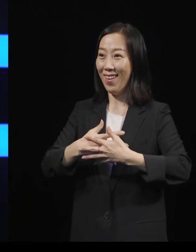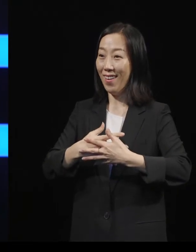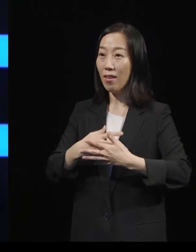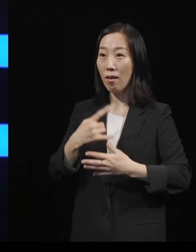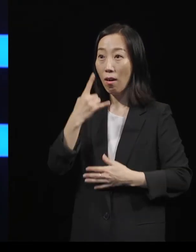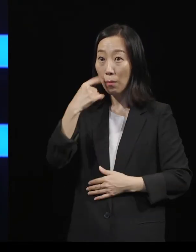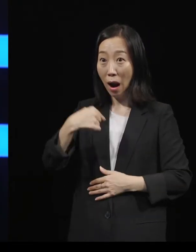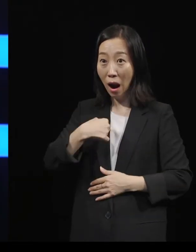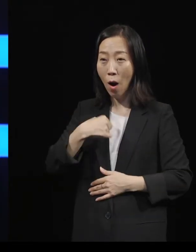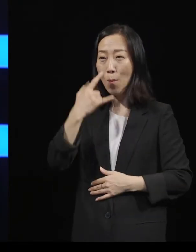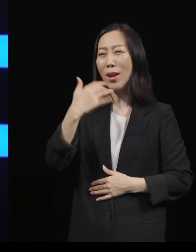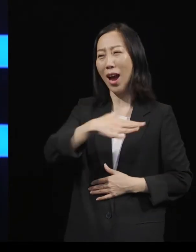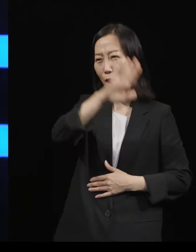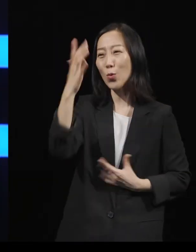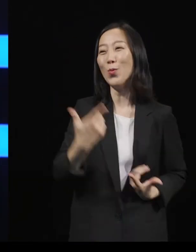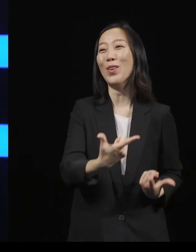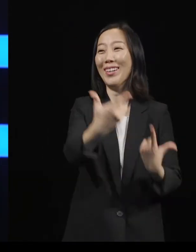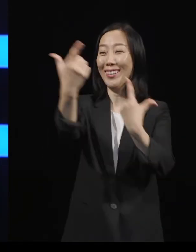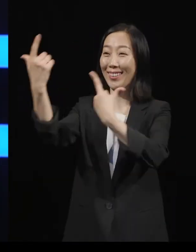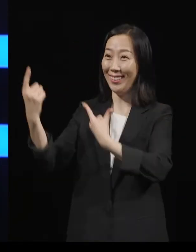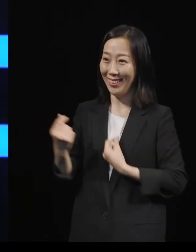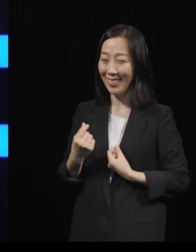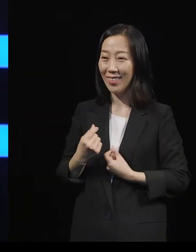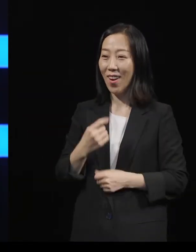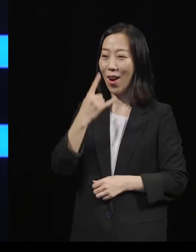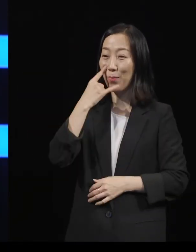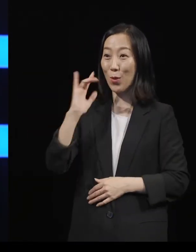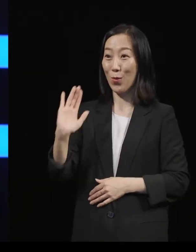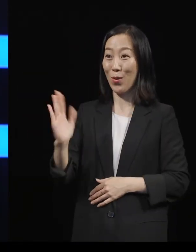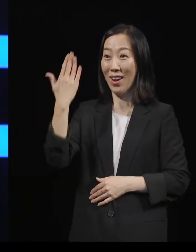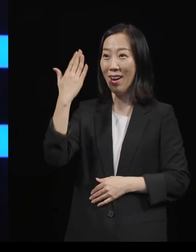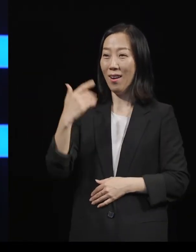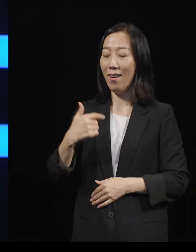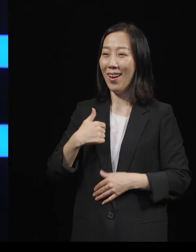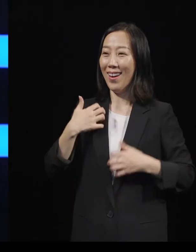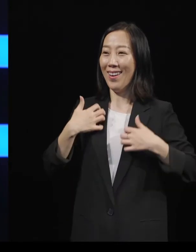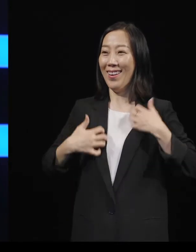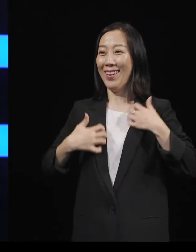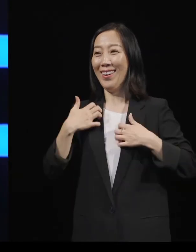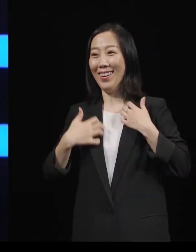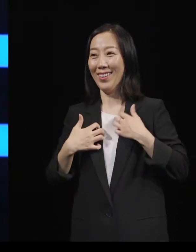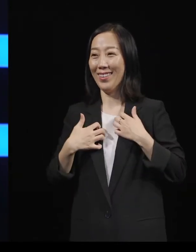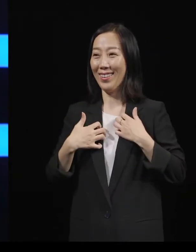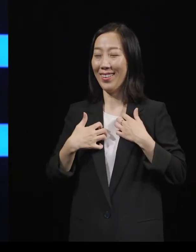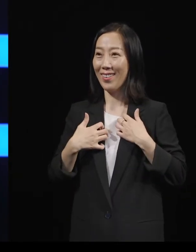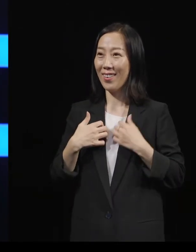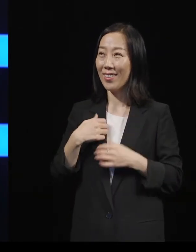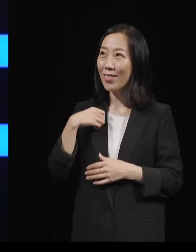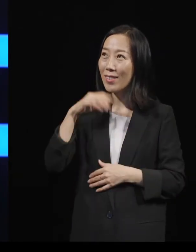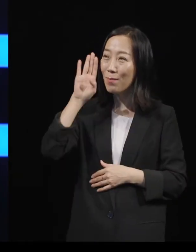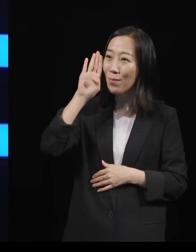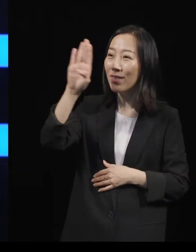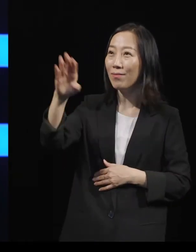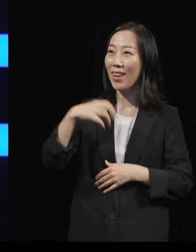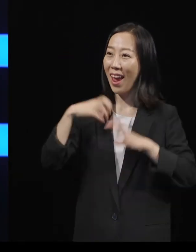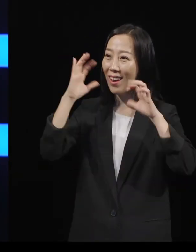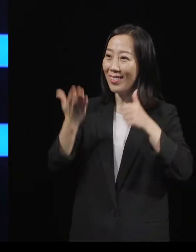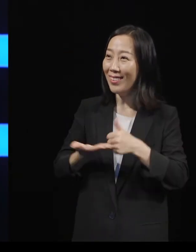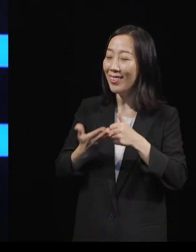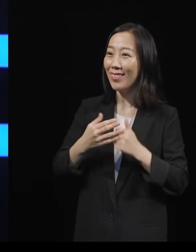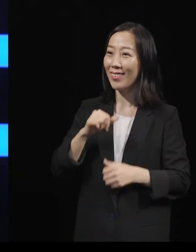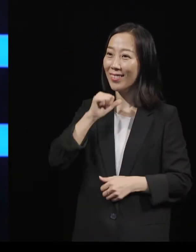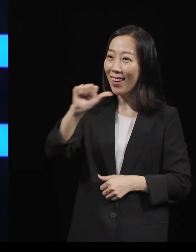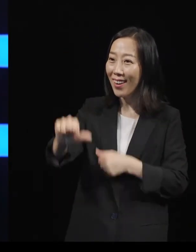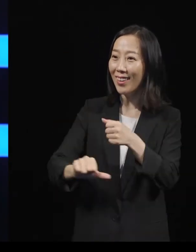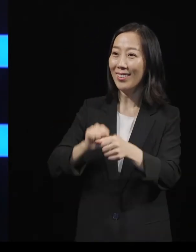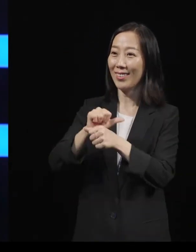행복했습니다. 나도 드디어 엄마가 되었어 라는 그런 설렘과 함께 우리 아이와 함께할 5년 뒤, 10년